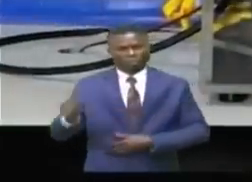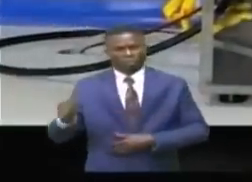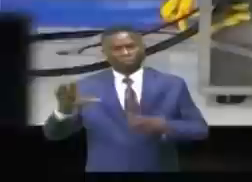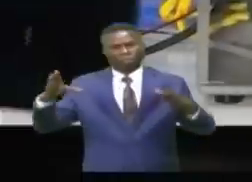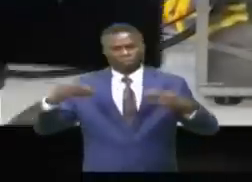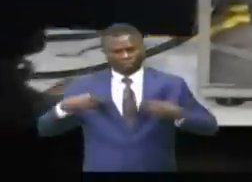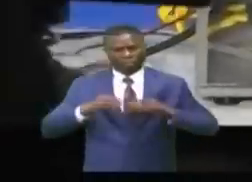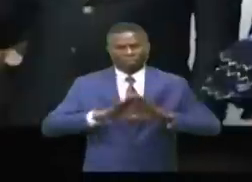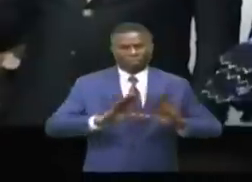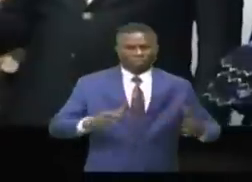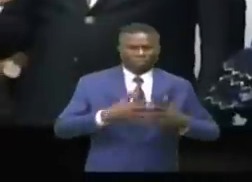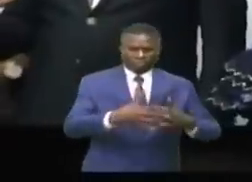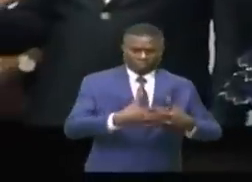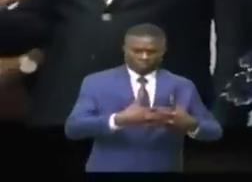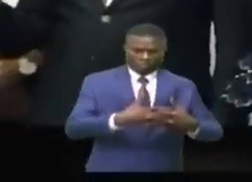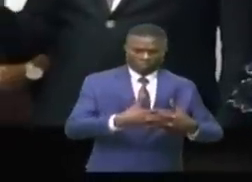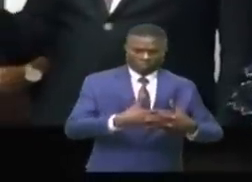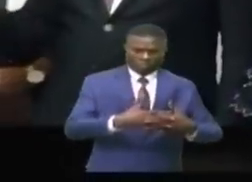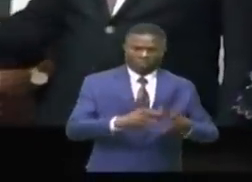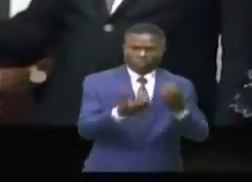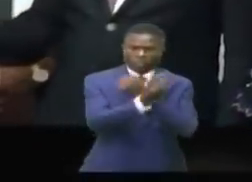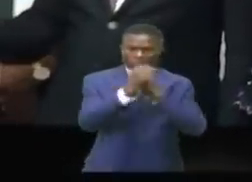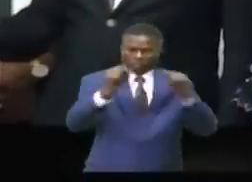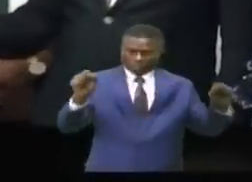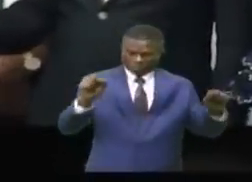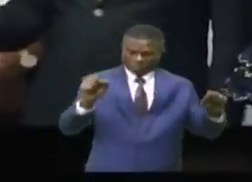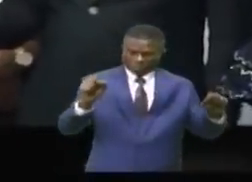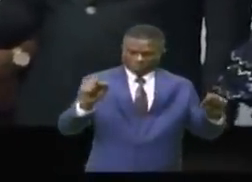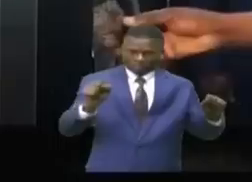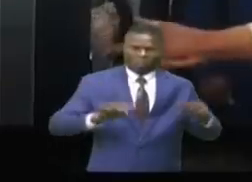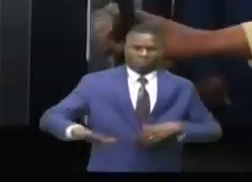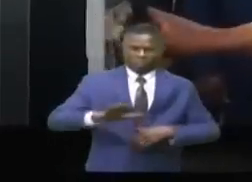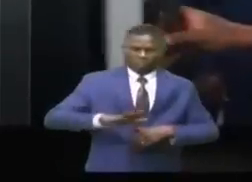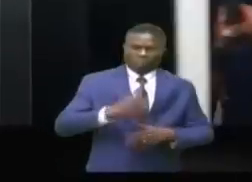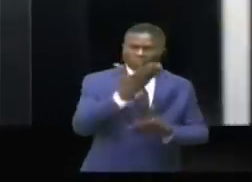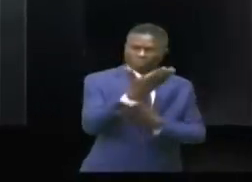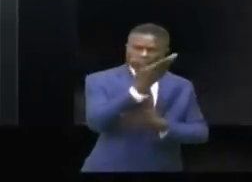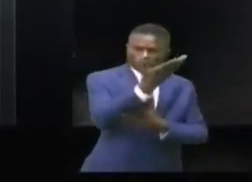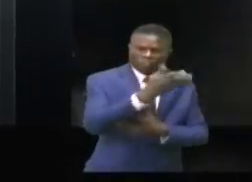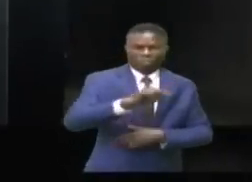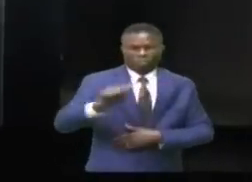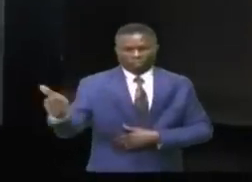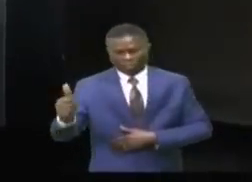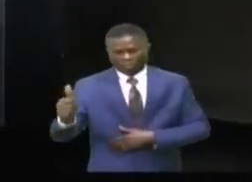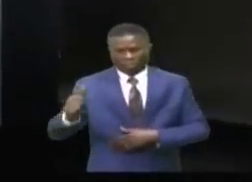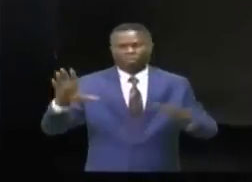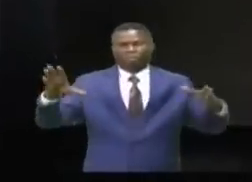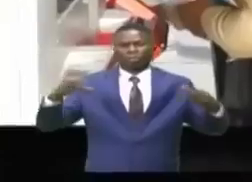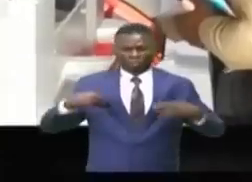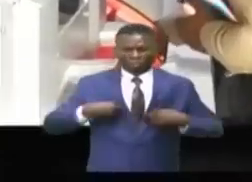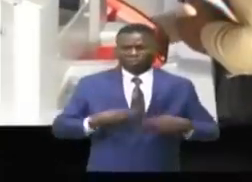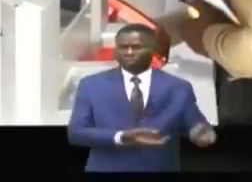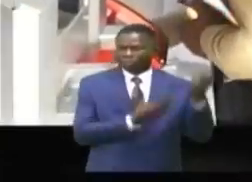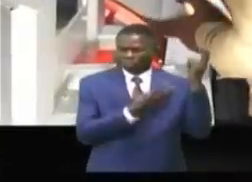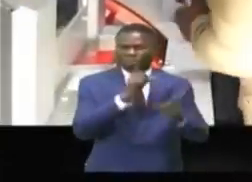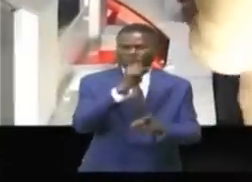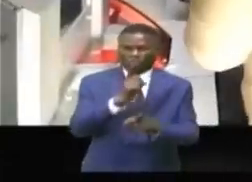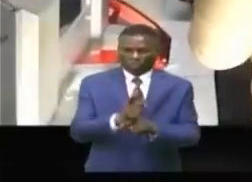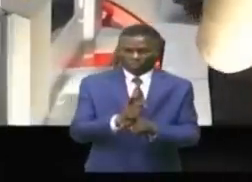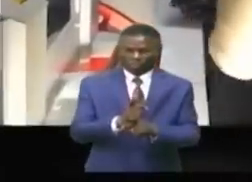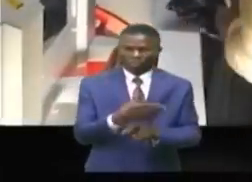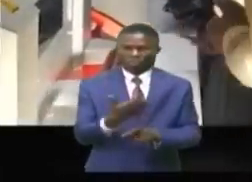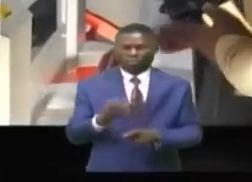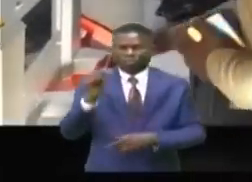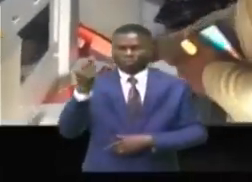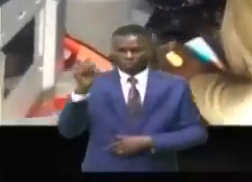la capacité des machines à sortir le pays de la dépendance, les autres par contre saluent désormais la valeur réelle de prix de